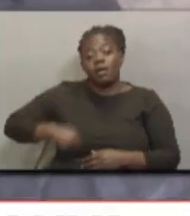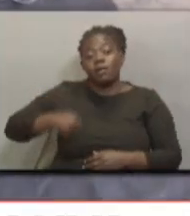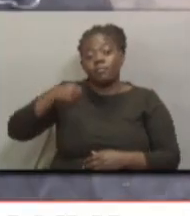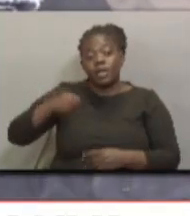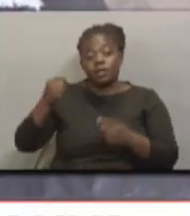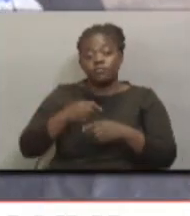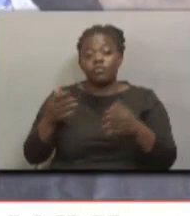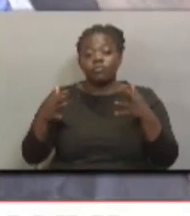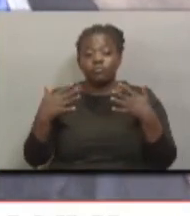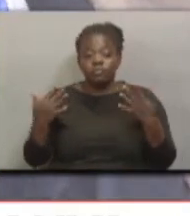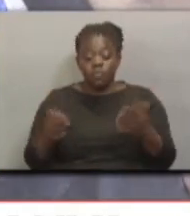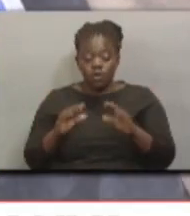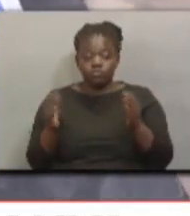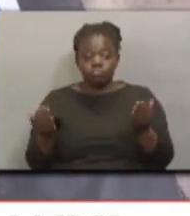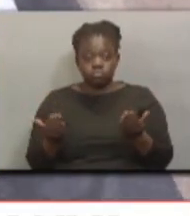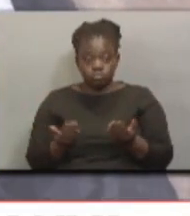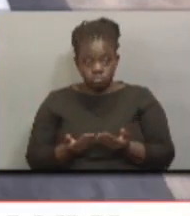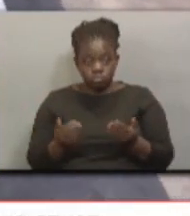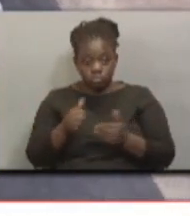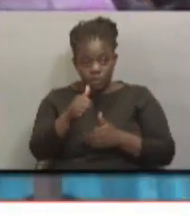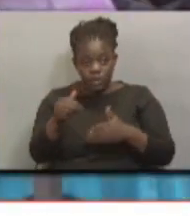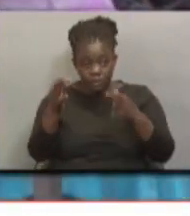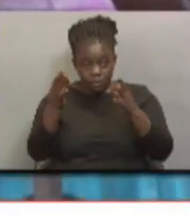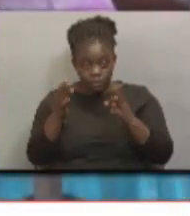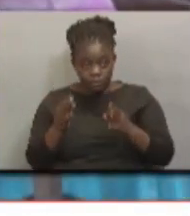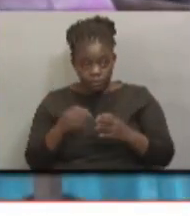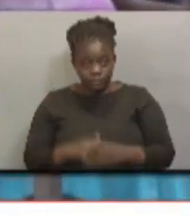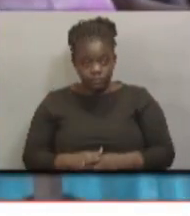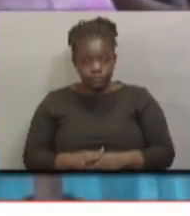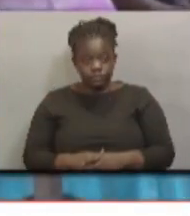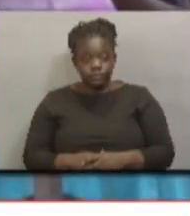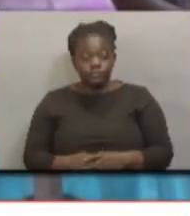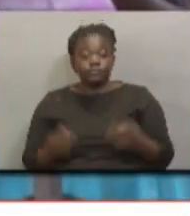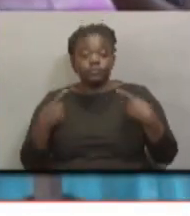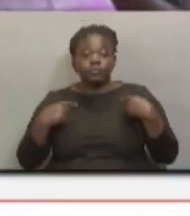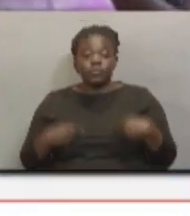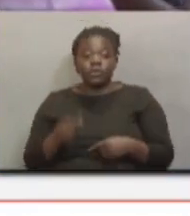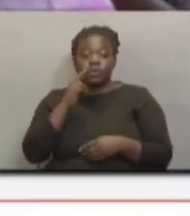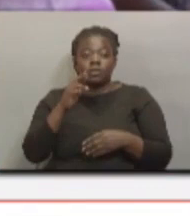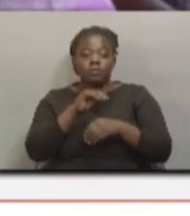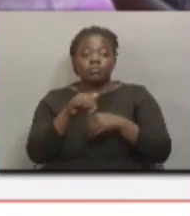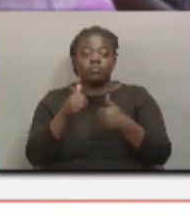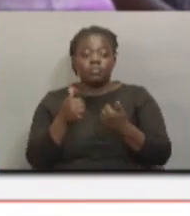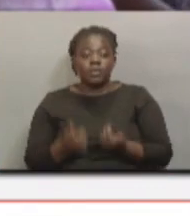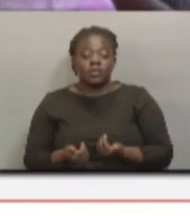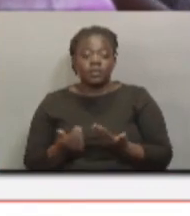ebibbo, tule, ebikwata ebisumuluzo, n'ebirala. We are making bags from paper